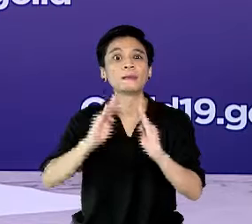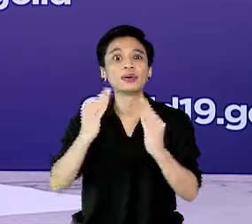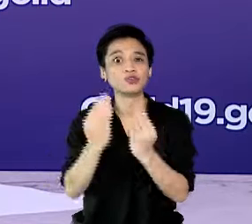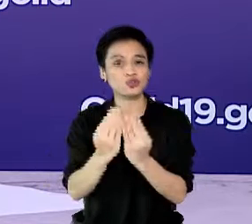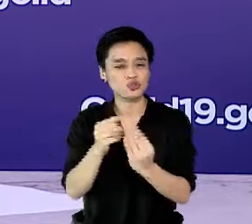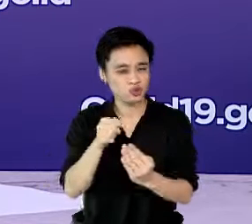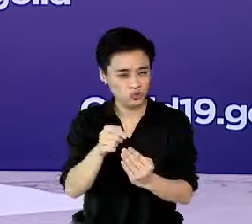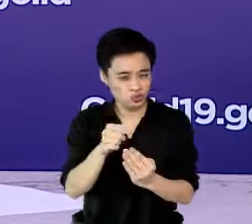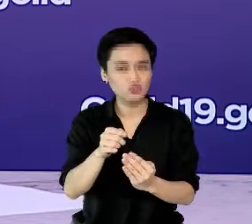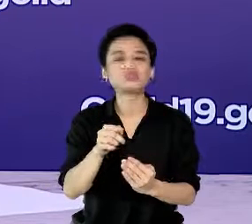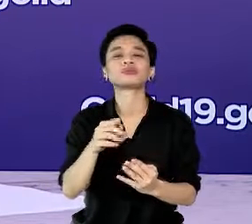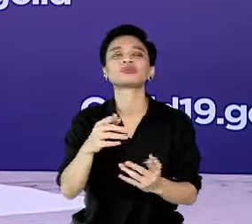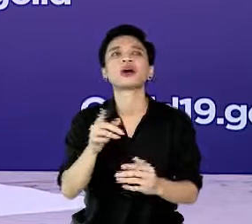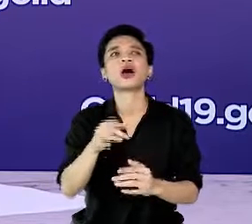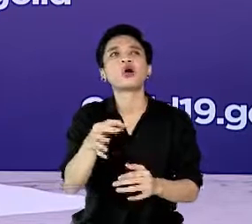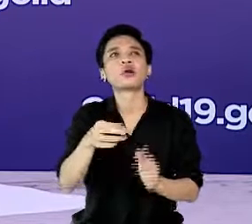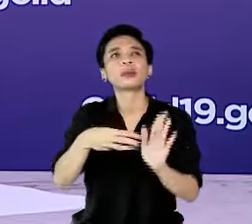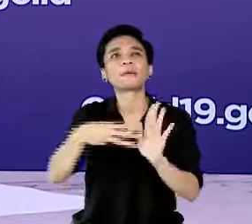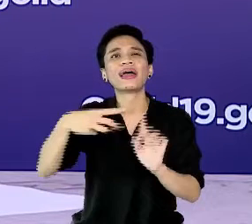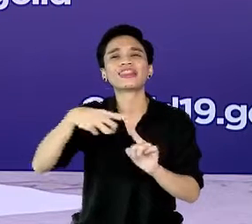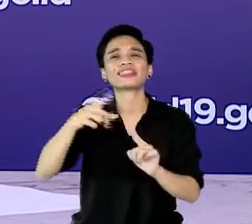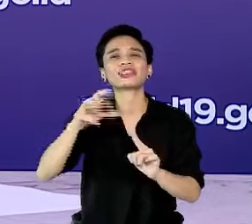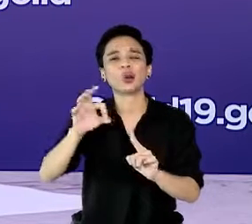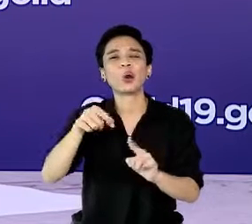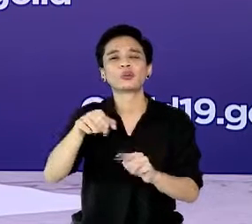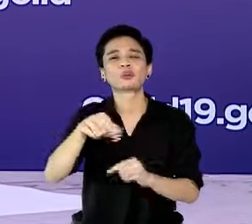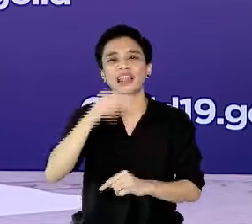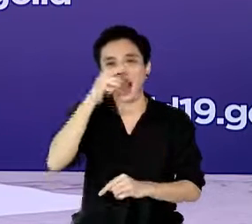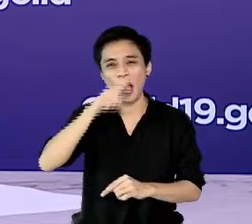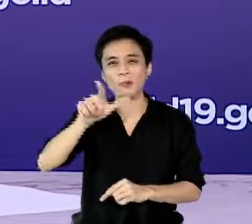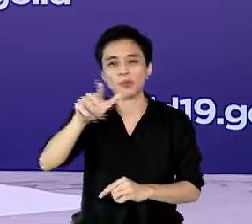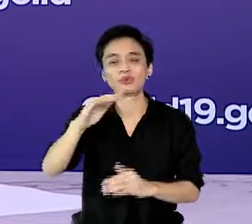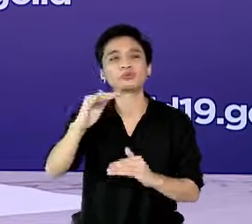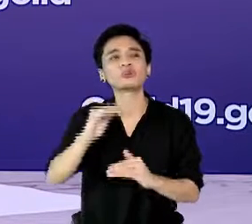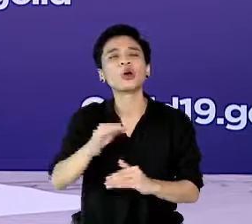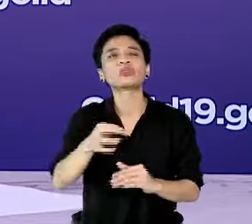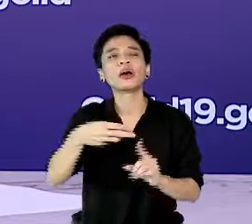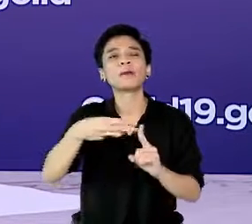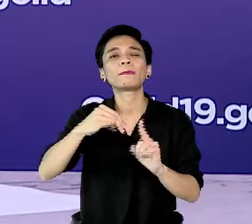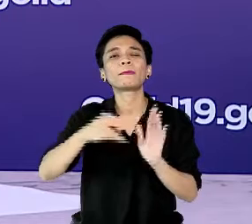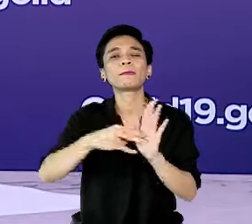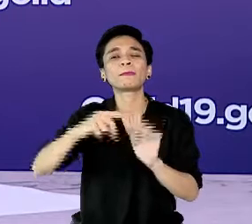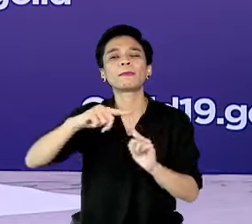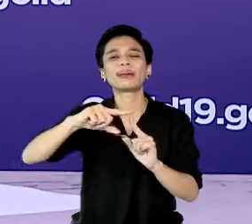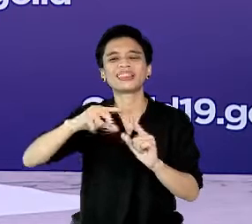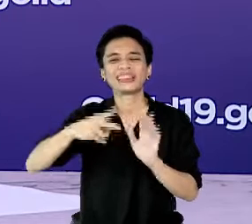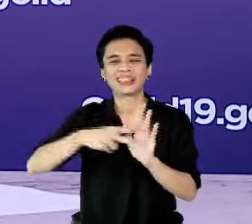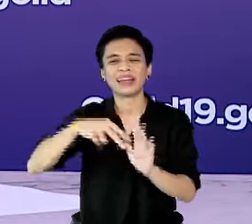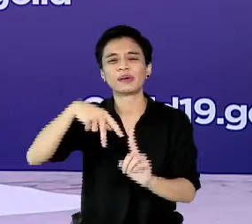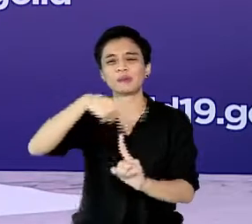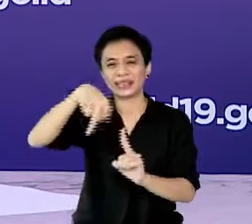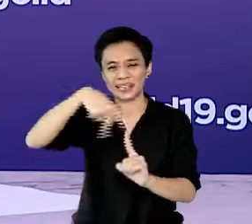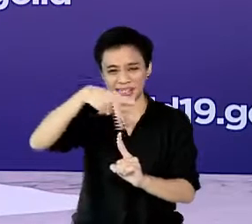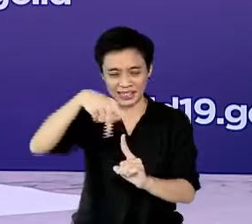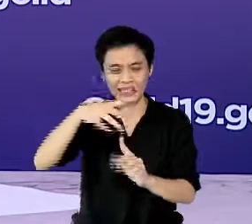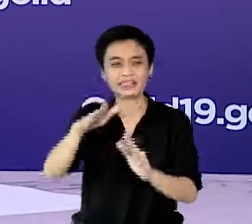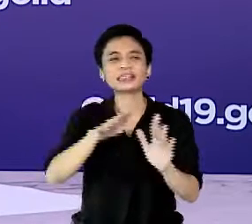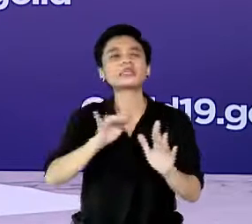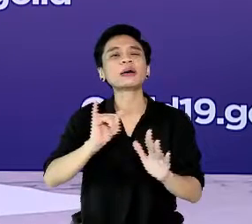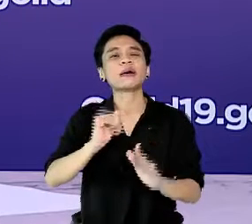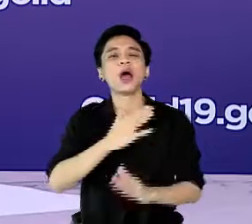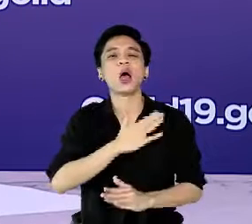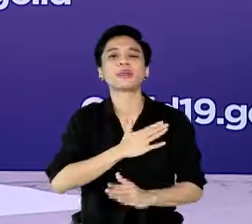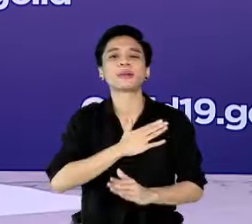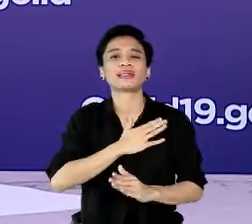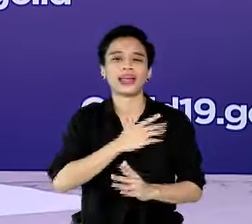Provinsi Bengkulu kota metro di provinsi Lampung kota Bintan di Provinsi Kepulauan Riau dan kabupaten Bandung